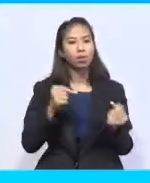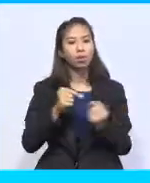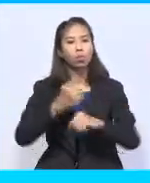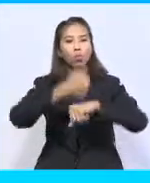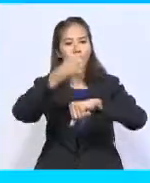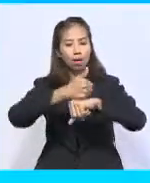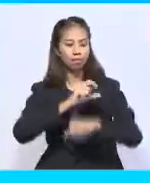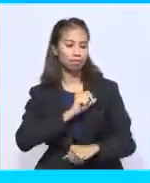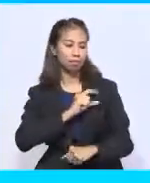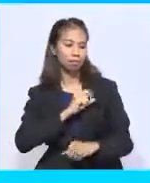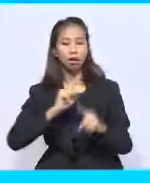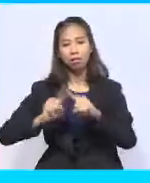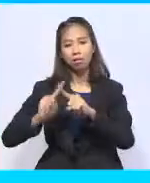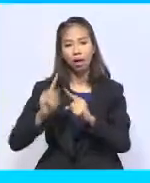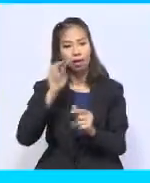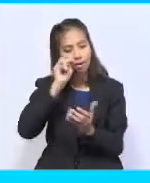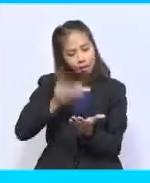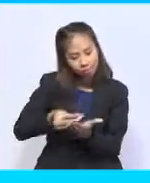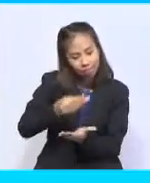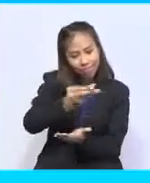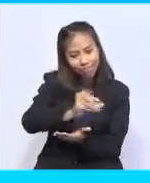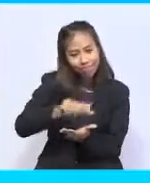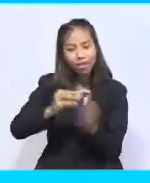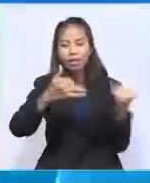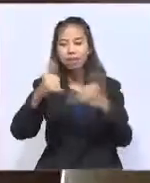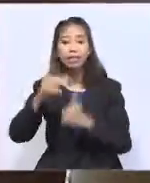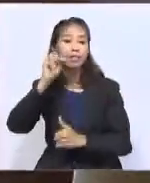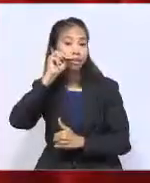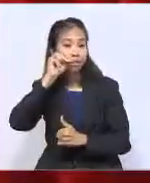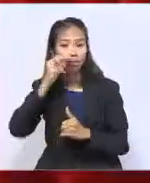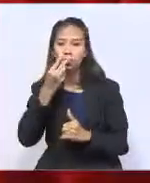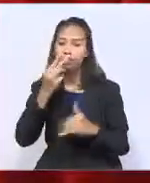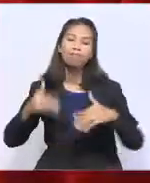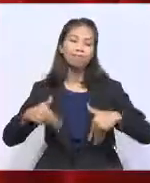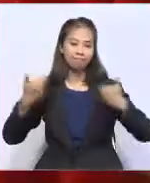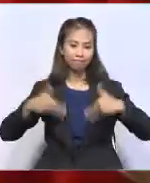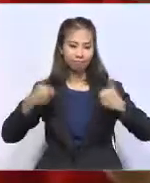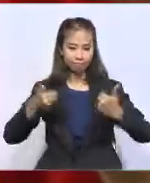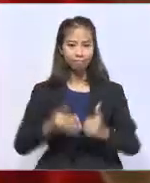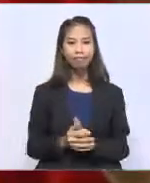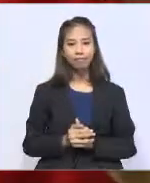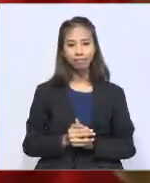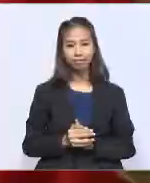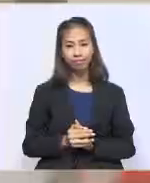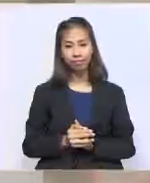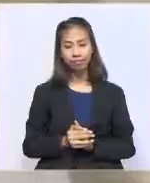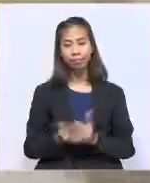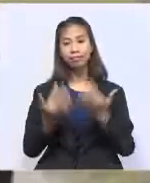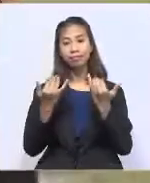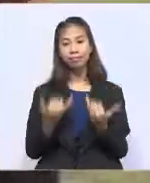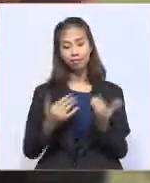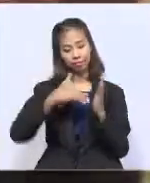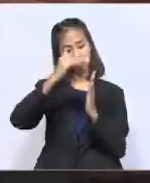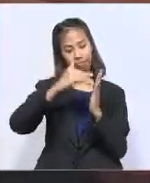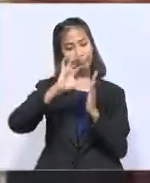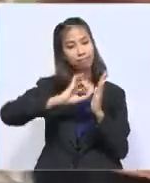นานอกจากนี้ยังมีการเล่นน้ำสาดน้ำนะครับบรรยากาศก็เต็มไปด้วยความสนุกสนานทีเดียวครับ ไปปิดท้ายกันที่ภาคเ